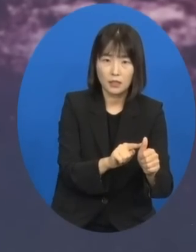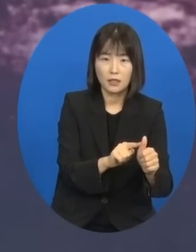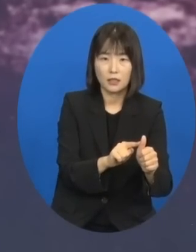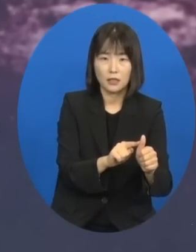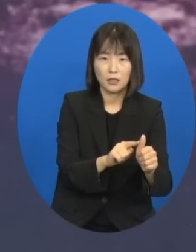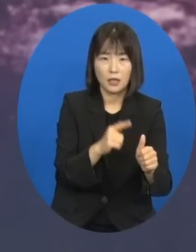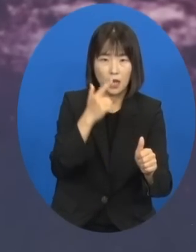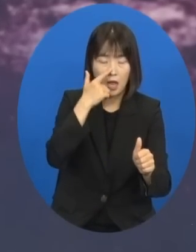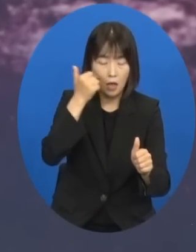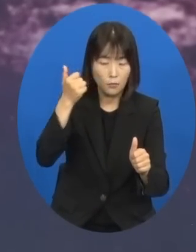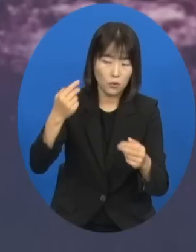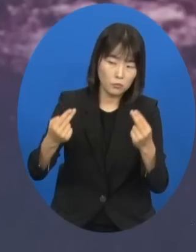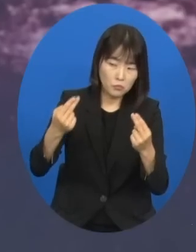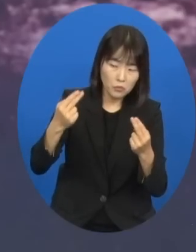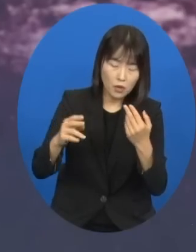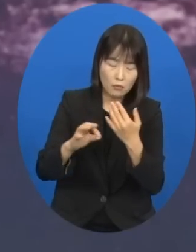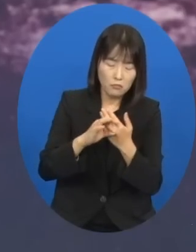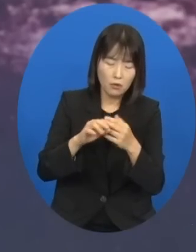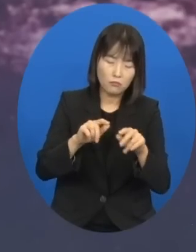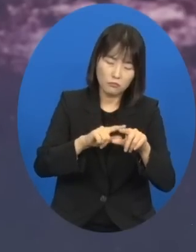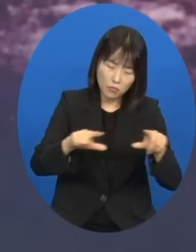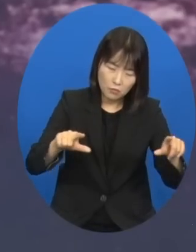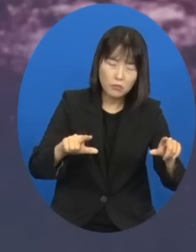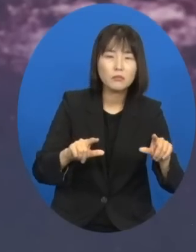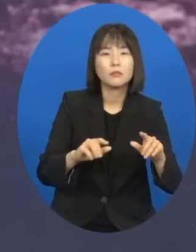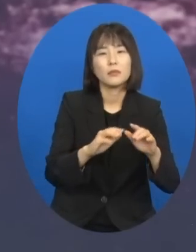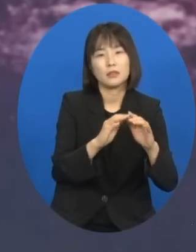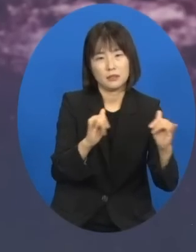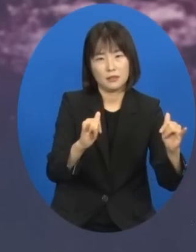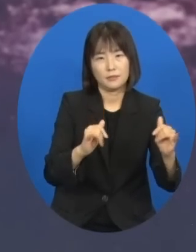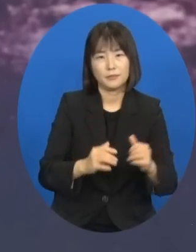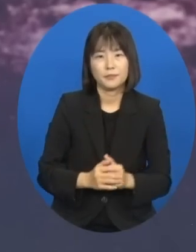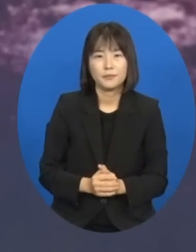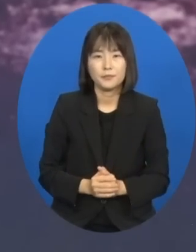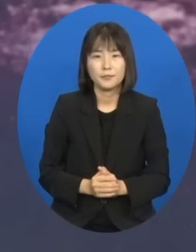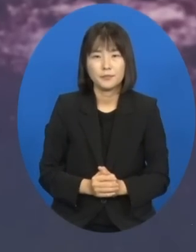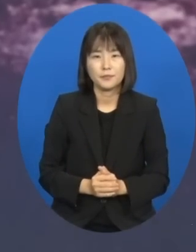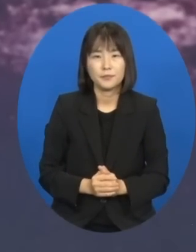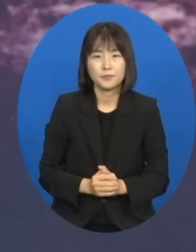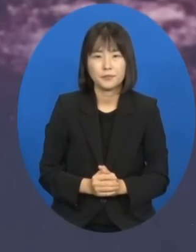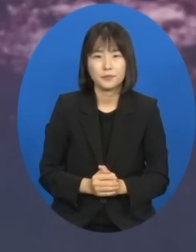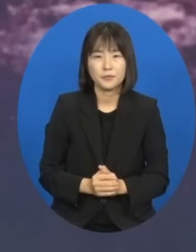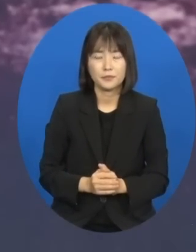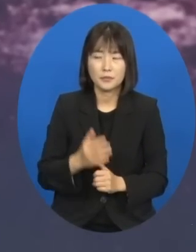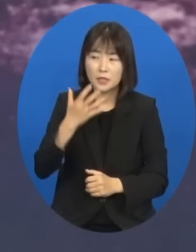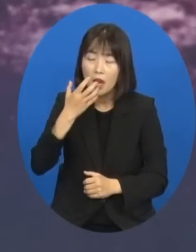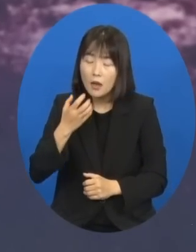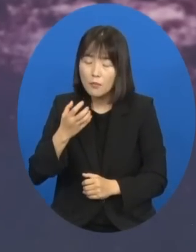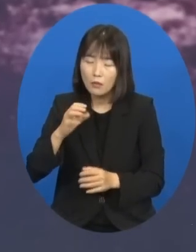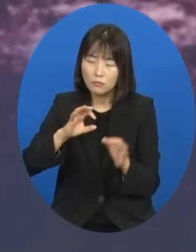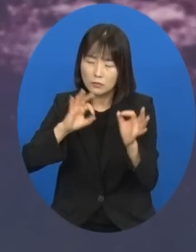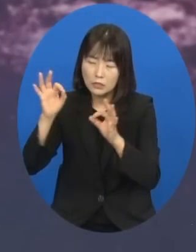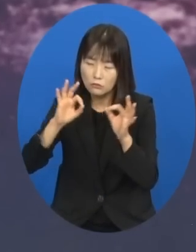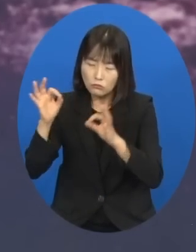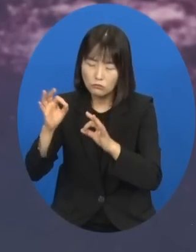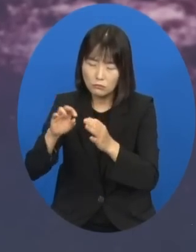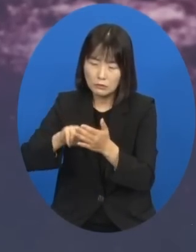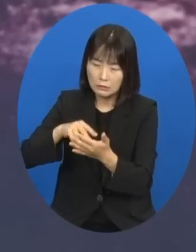비하면 평범한 사람입니다. 물론 아브라함도 실수가 많고 넘어짐이